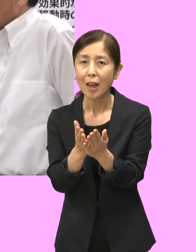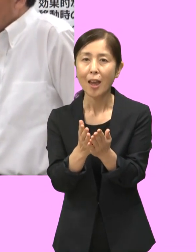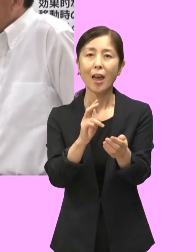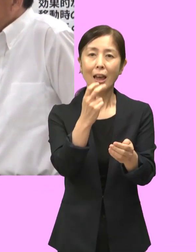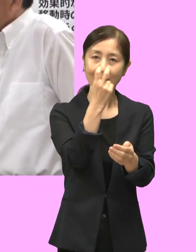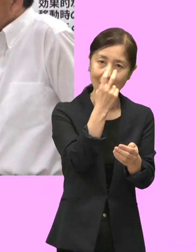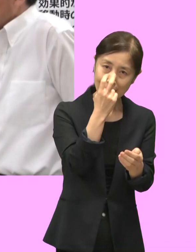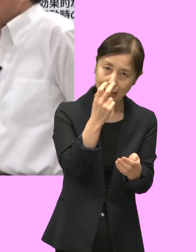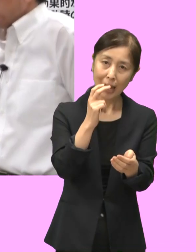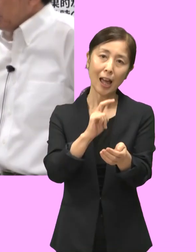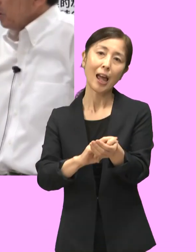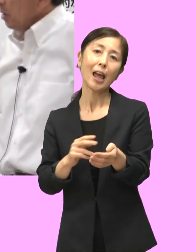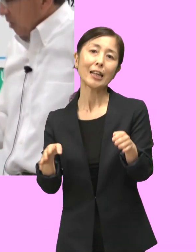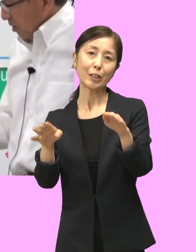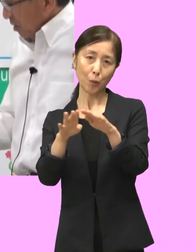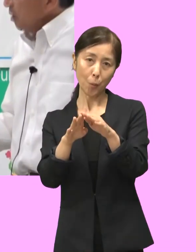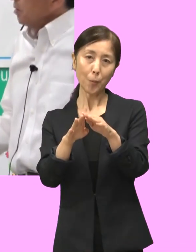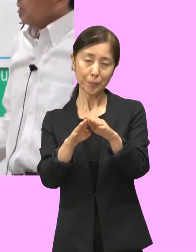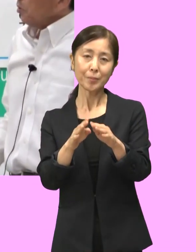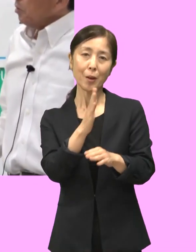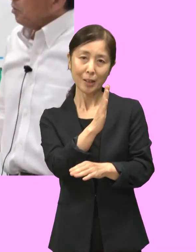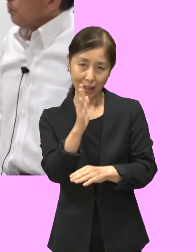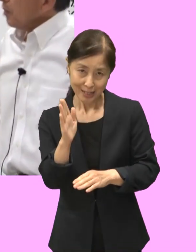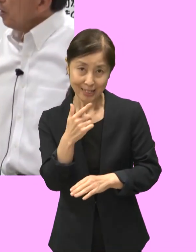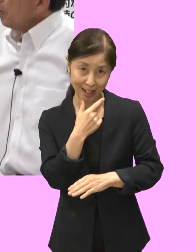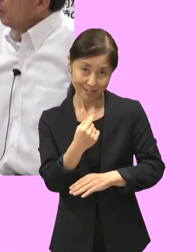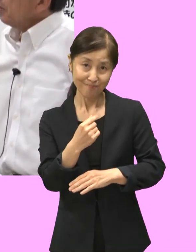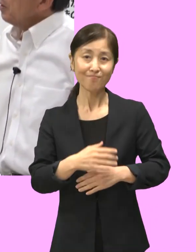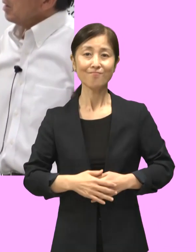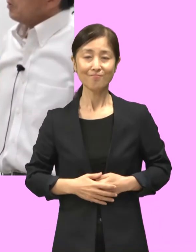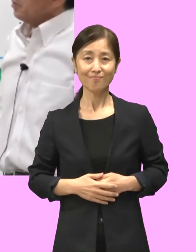利用していただきたいということであります。でそれを